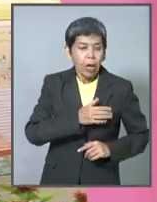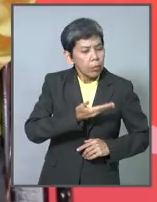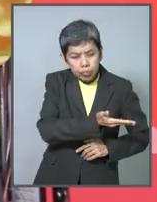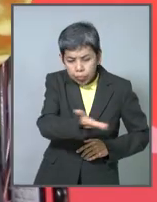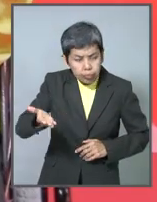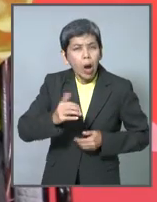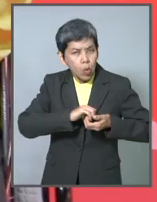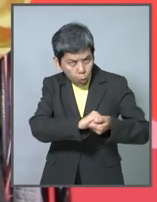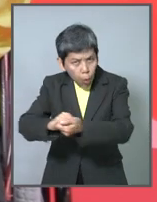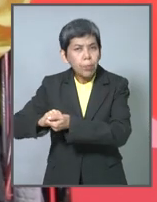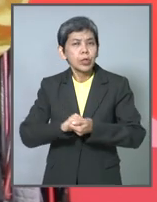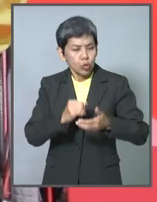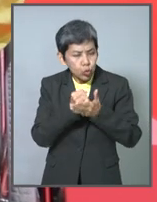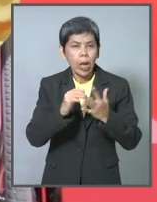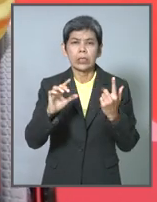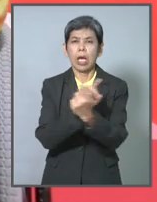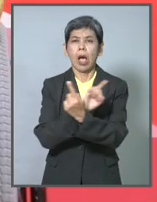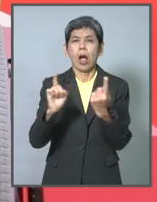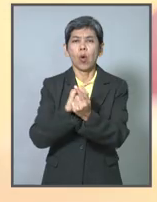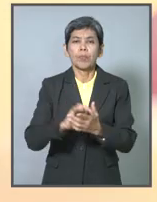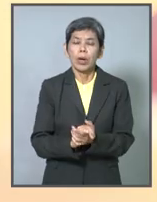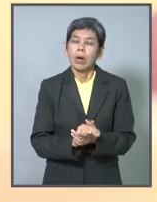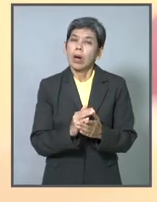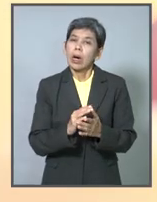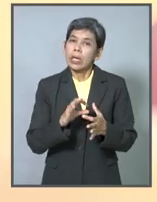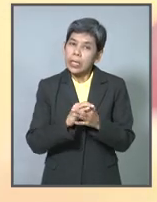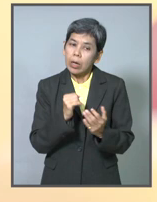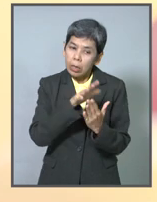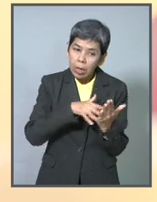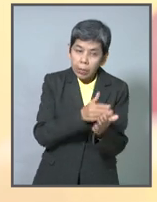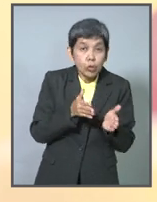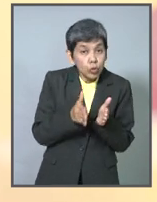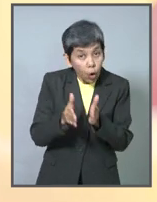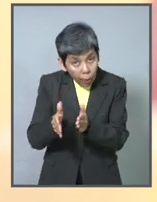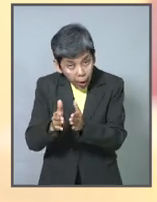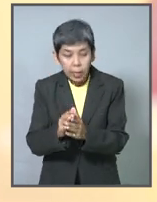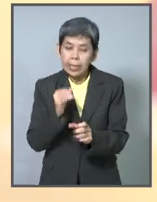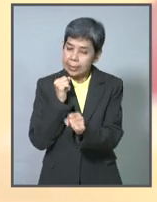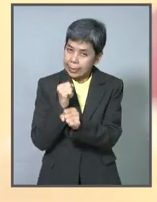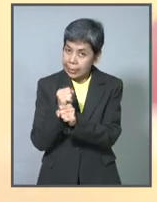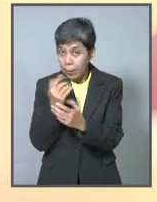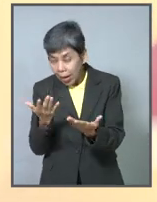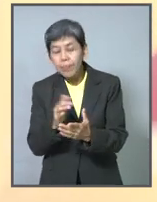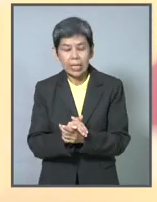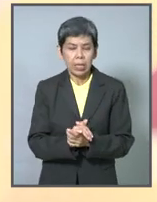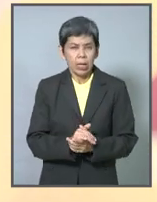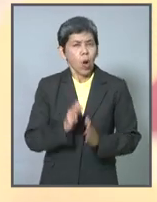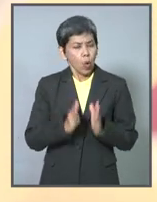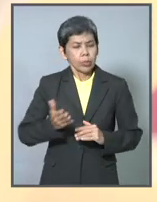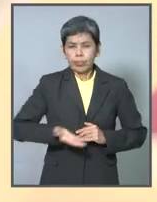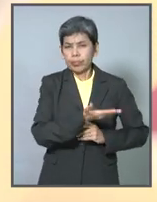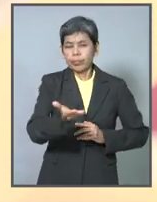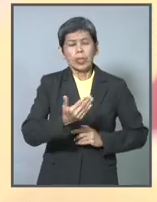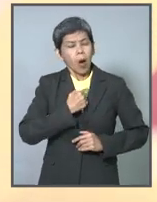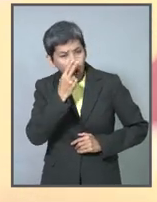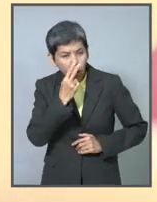ครับทุกคนต้องมีส่วนร่วมรับผิดชอบต่อสังคมทั้งสิ้นนะครับไม่ว่าจะเป็นเชิงนโยบายไม่ว่าจะเป็นแนวทางปฏิบัติเพราะฉะนั้นทุ